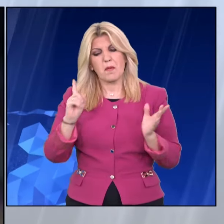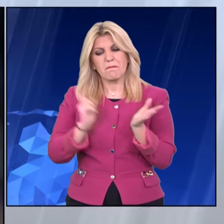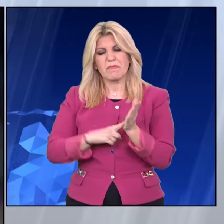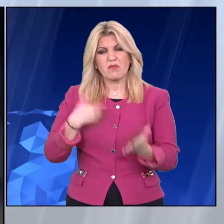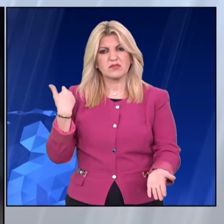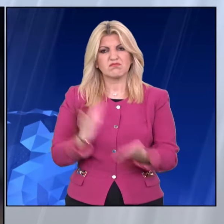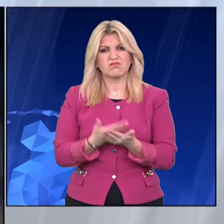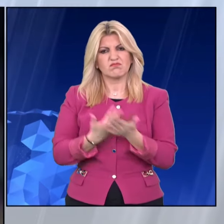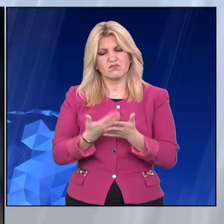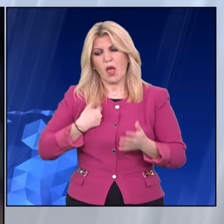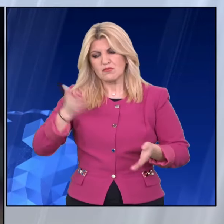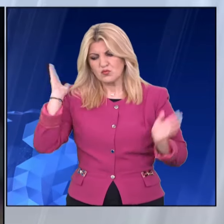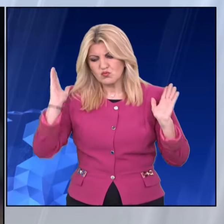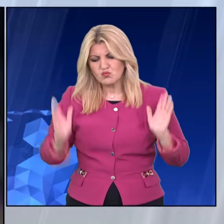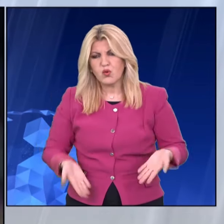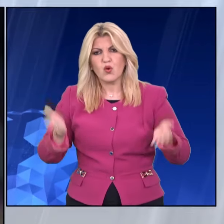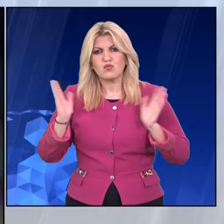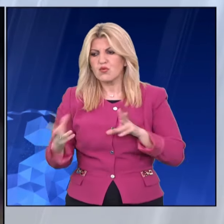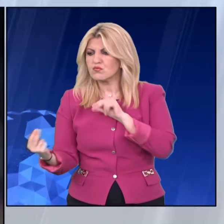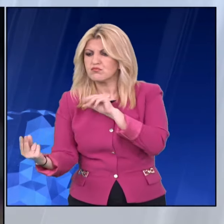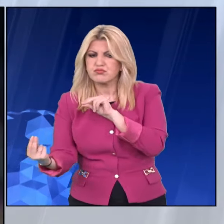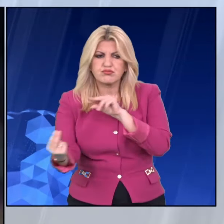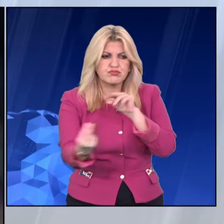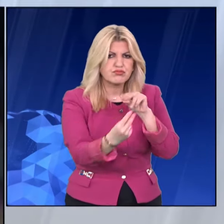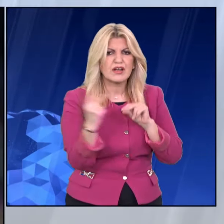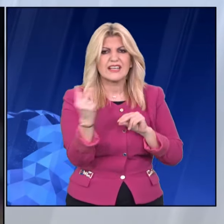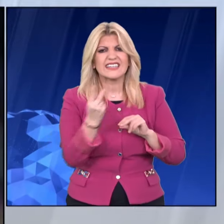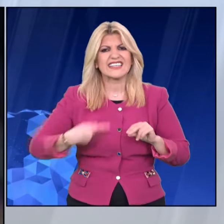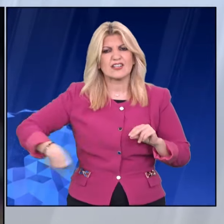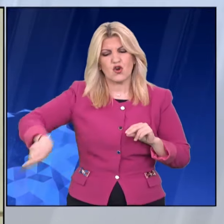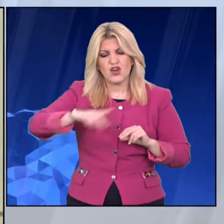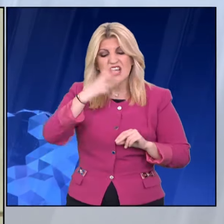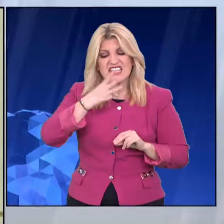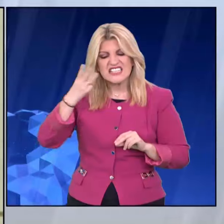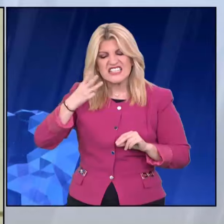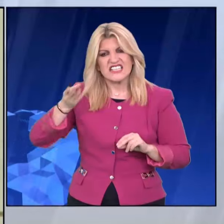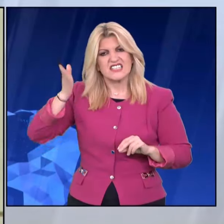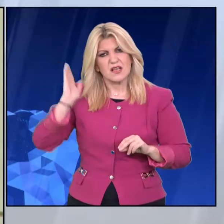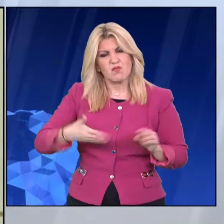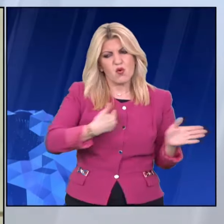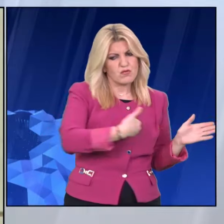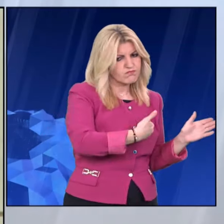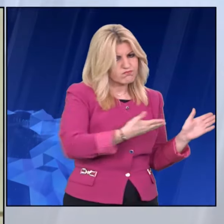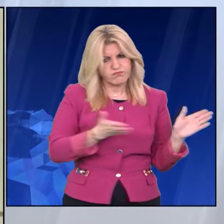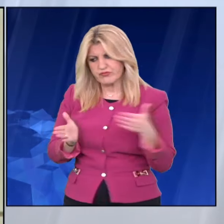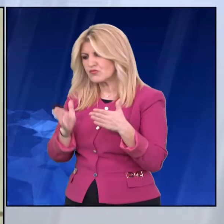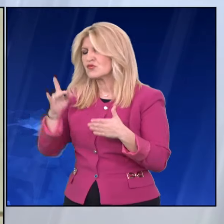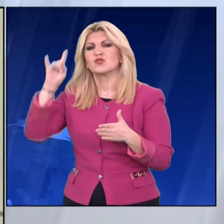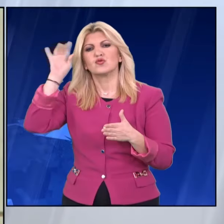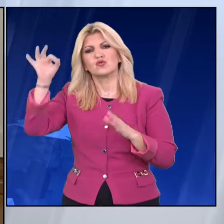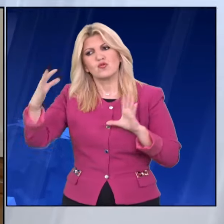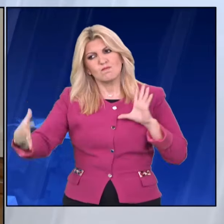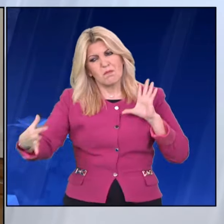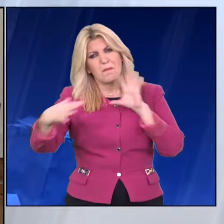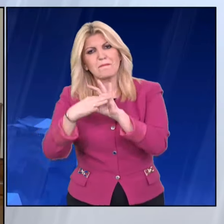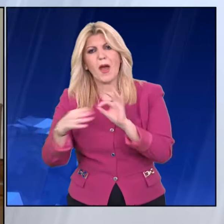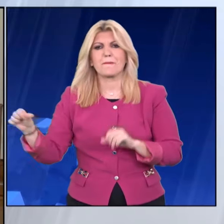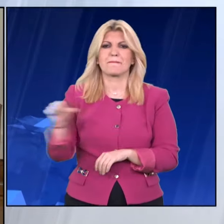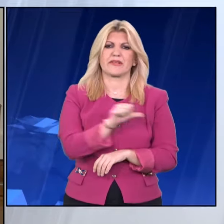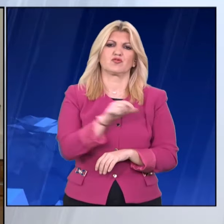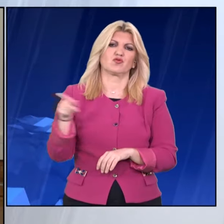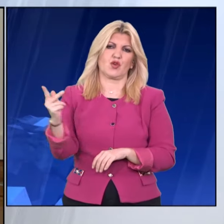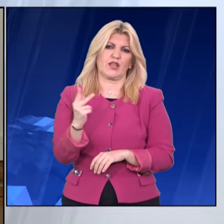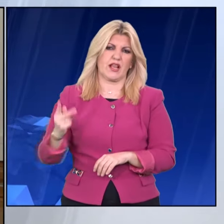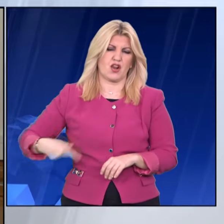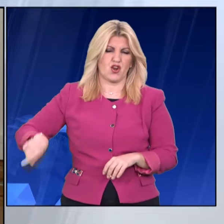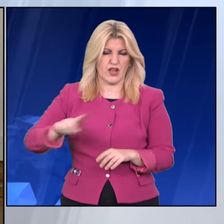της κοινωνίας και ο πολιτικός φορέας που μπορεί να εγγυηθεί έναν άλλο δρόμο. Στον απόϊχο της μεταξύ τους ρήξης, μετά τη δήλωση αμφισβήτηση του νυν Προέδρου του